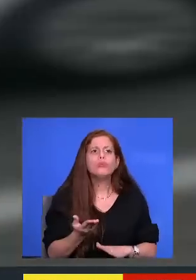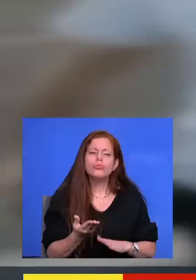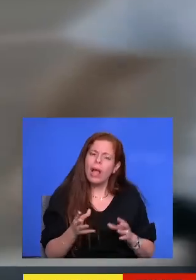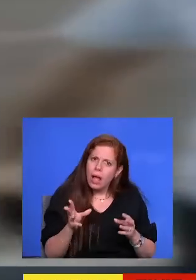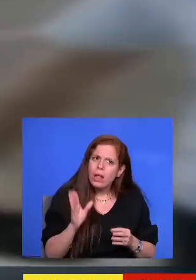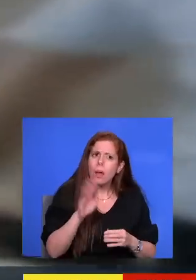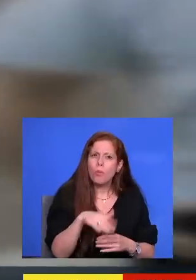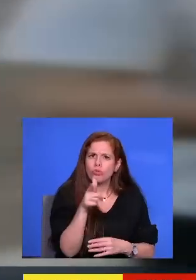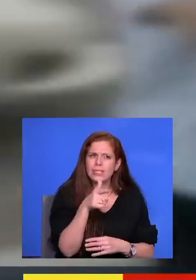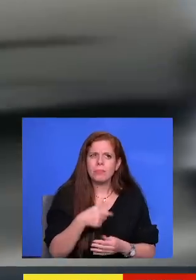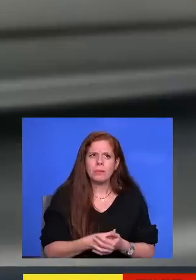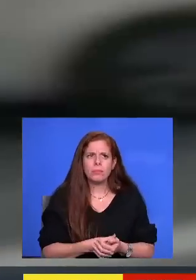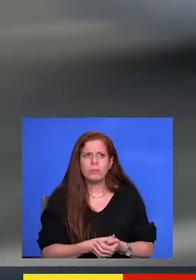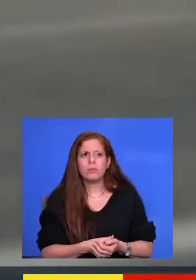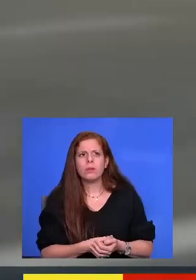המצלמה.